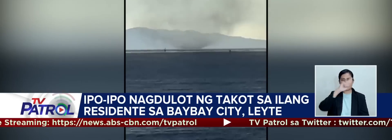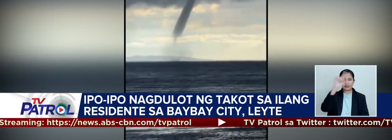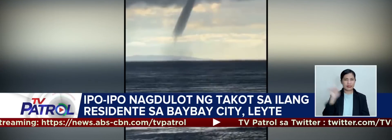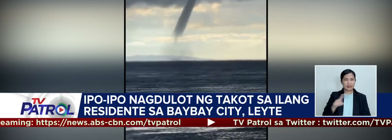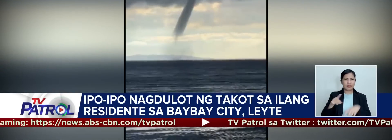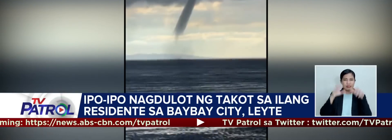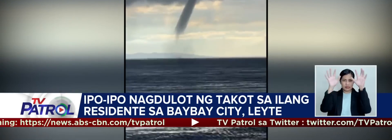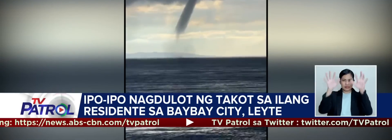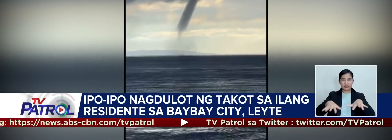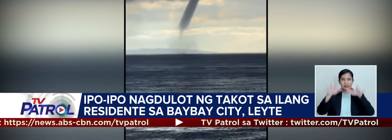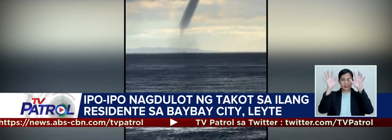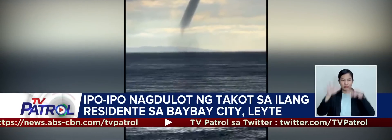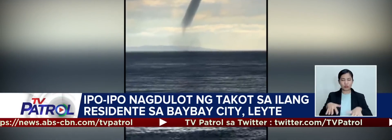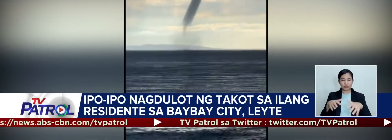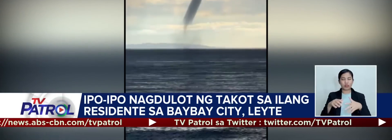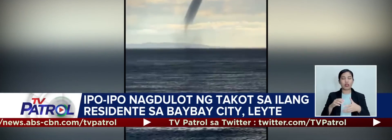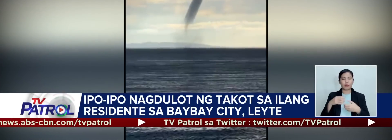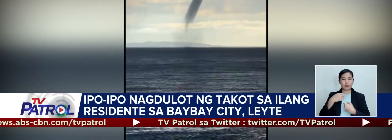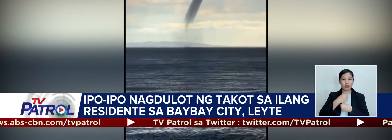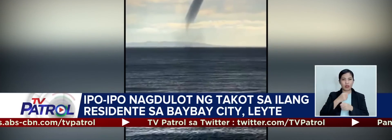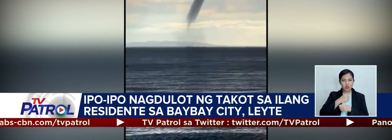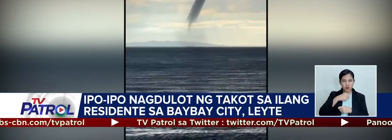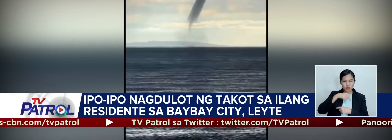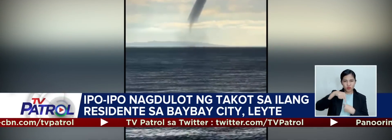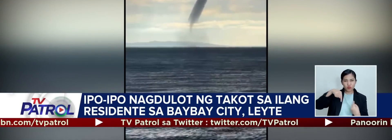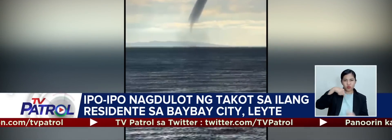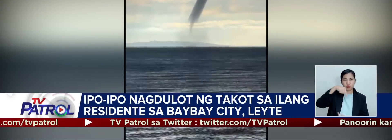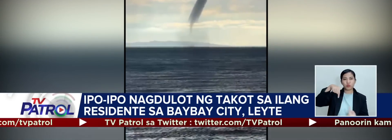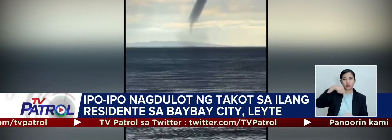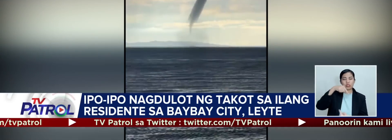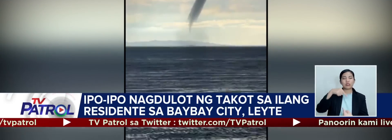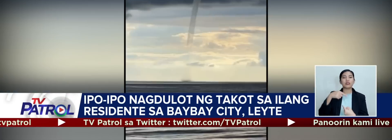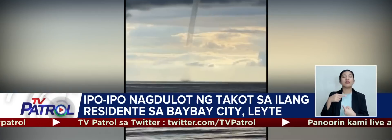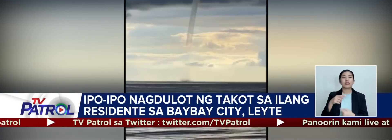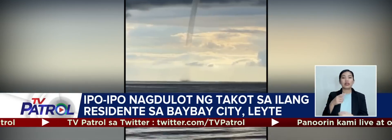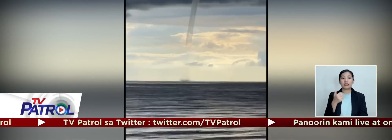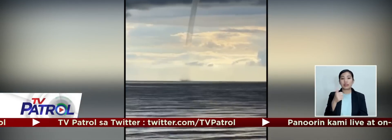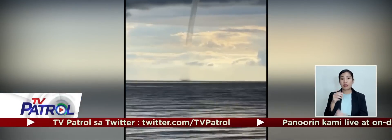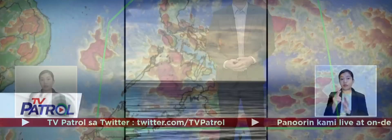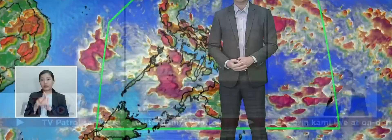mabuo ang ipo-ipo. Nalusaw din ito matapos ang 10 minuto.